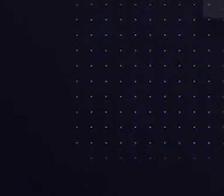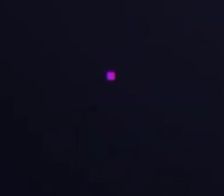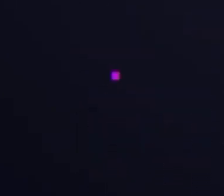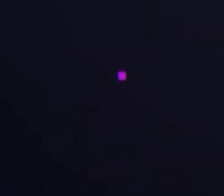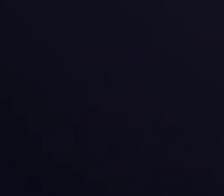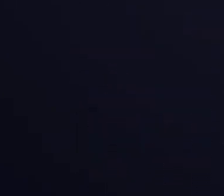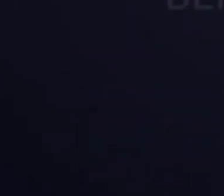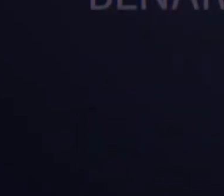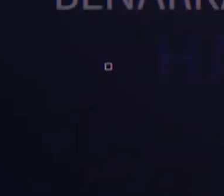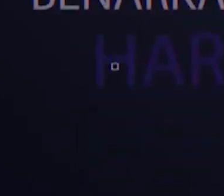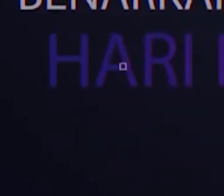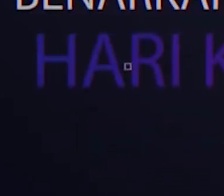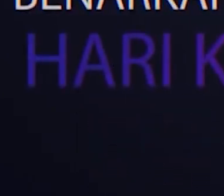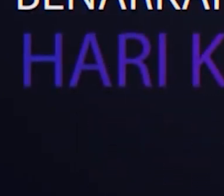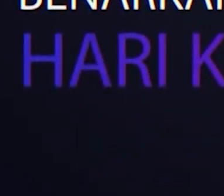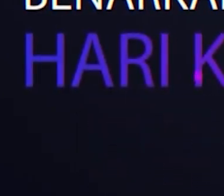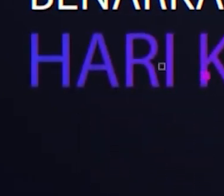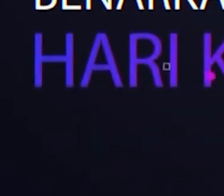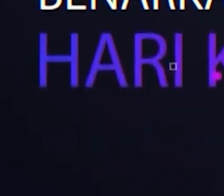cukup